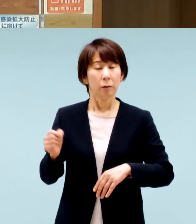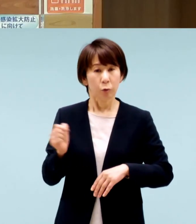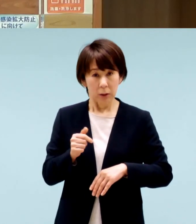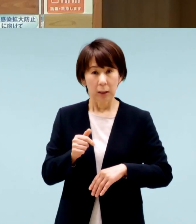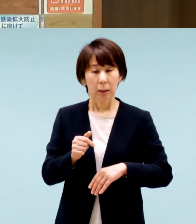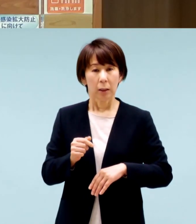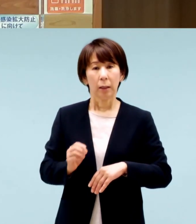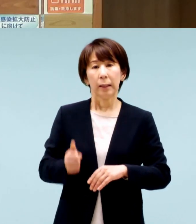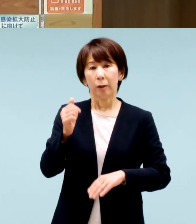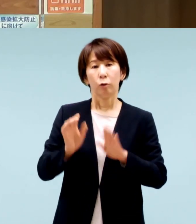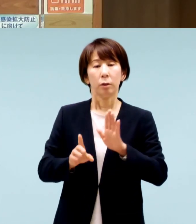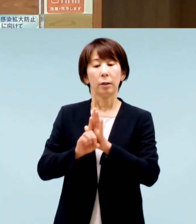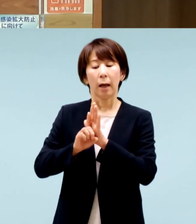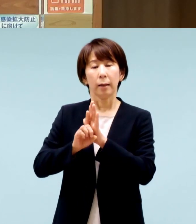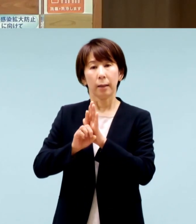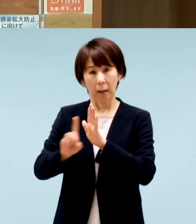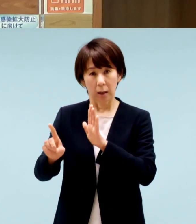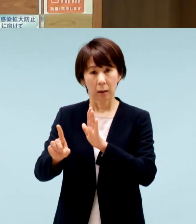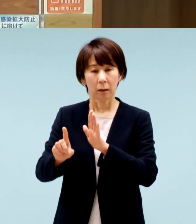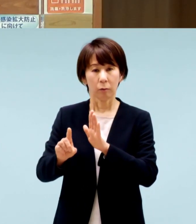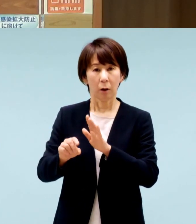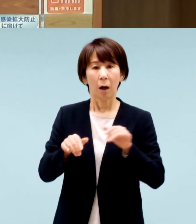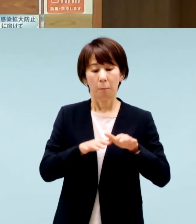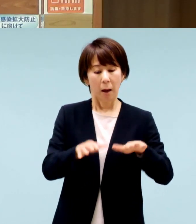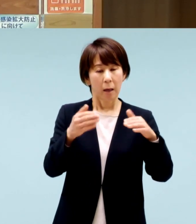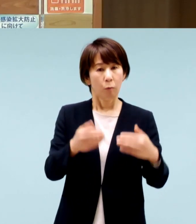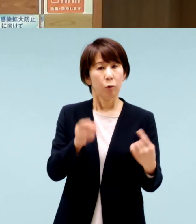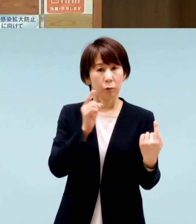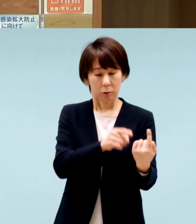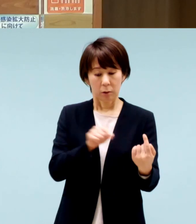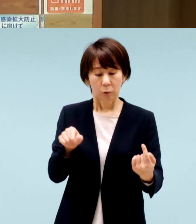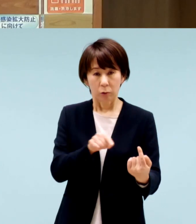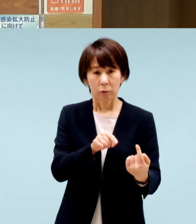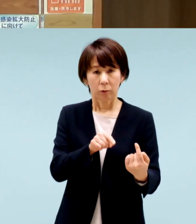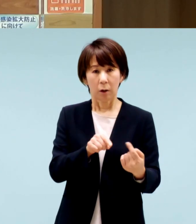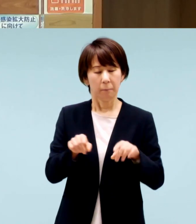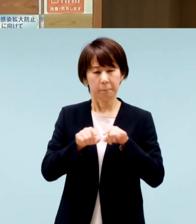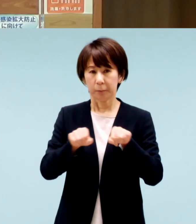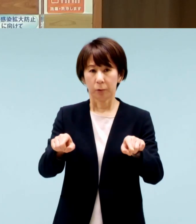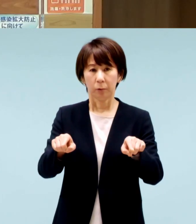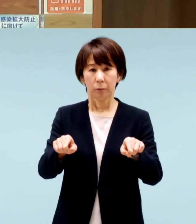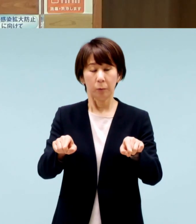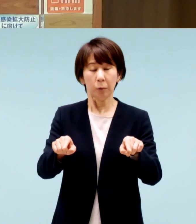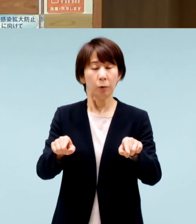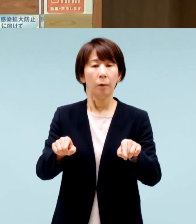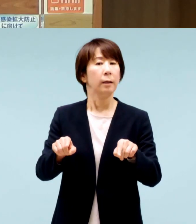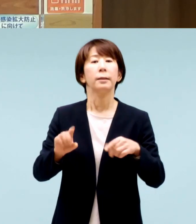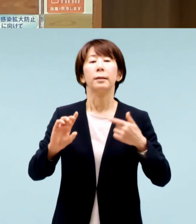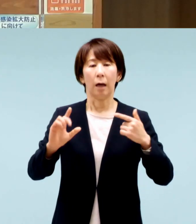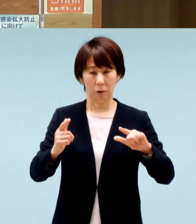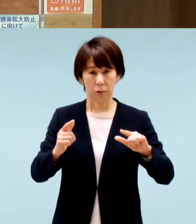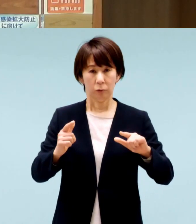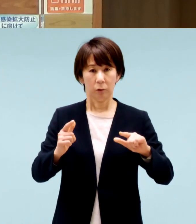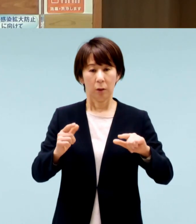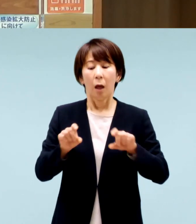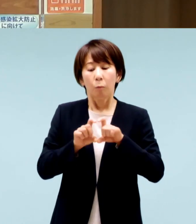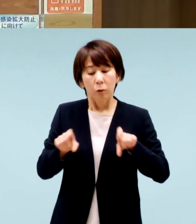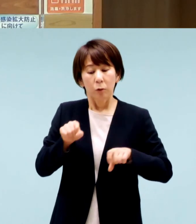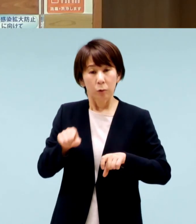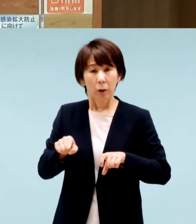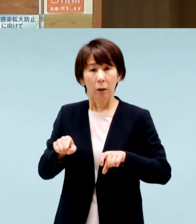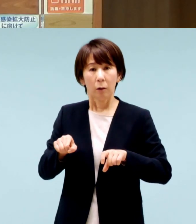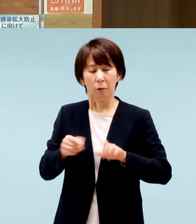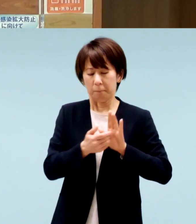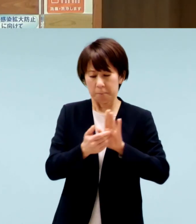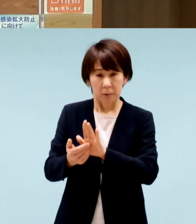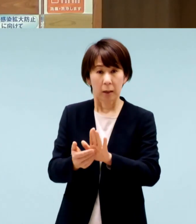ものが出てくるという状況には今はない状況ですし、それを避けるということを当然